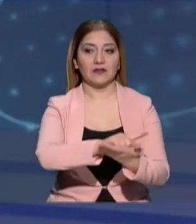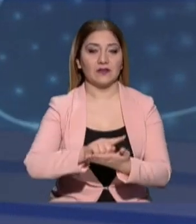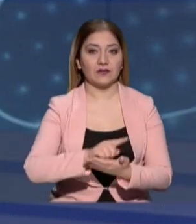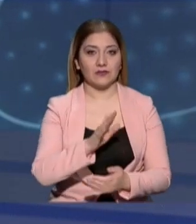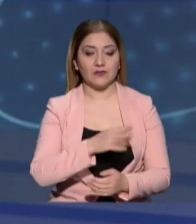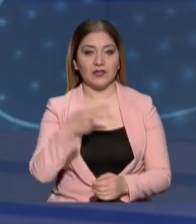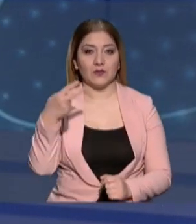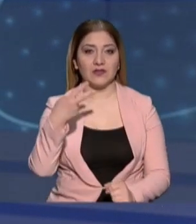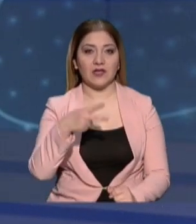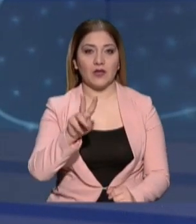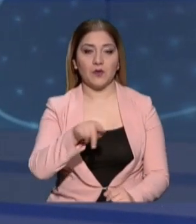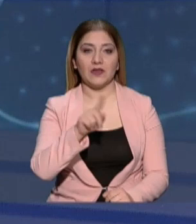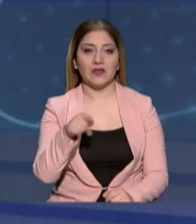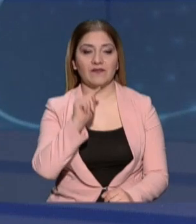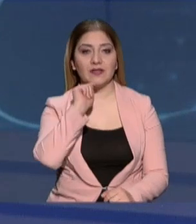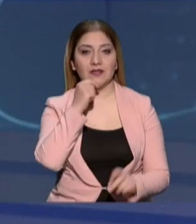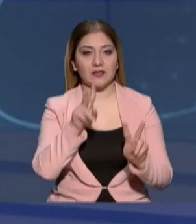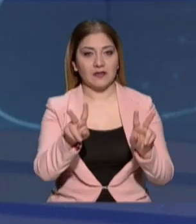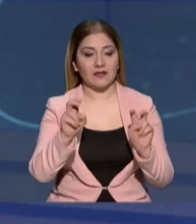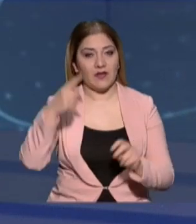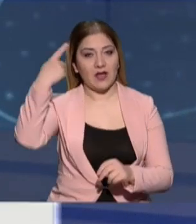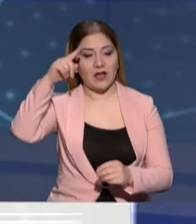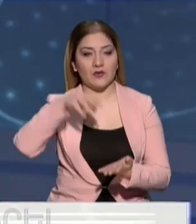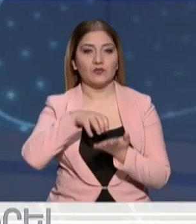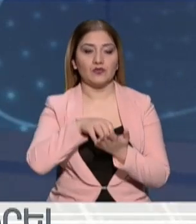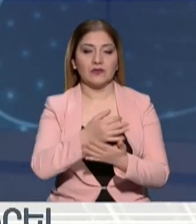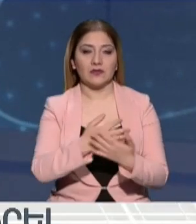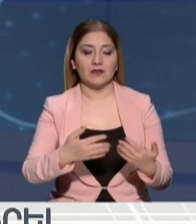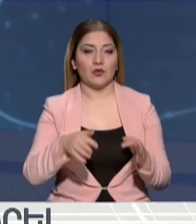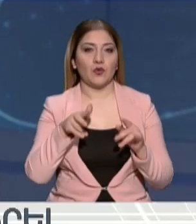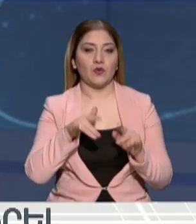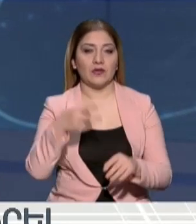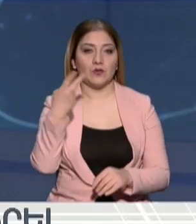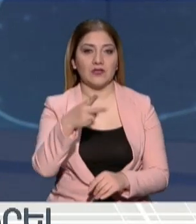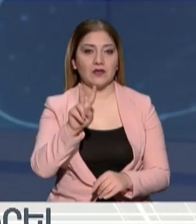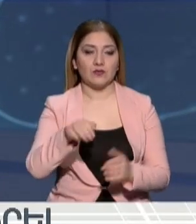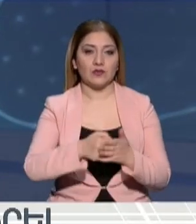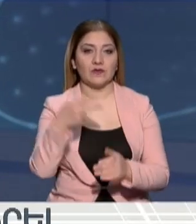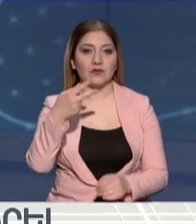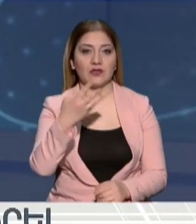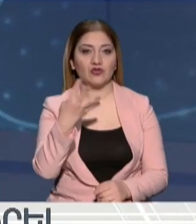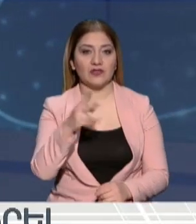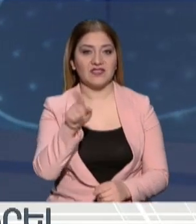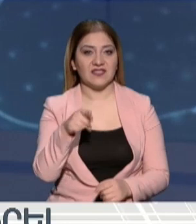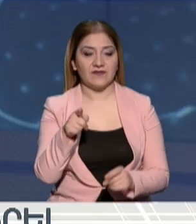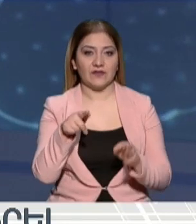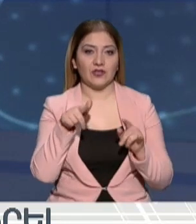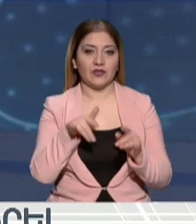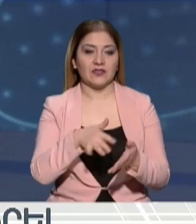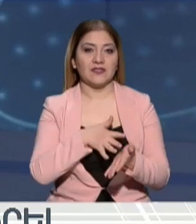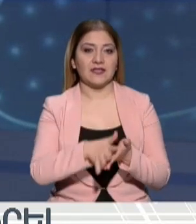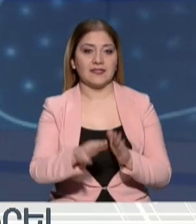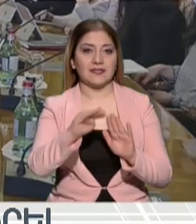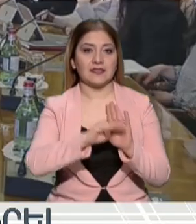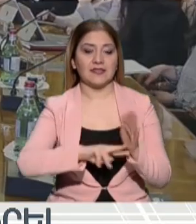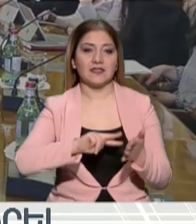քննարկվել են 2022-ի մակրոտնտեսական և հարկաբյուջետային շրջանակը 2022-24 թվականների միջնաժամկետ ծախսերի